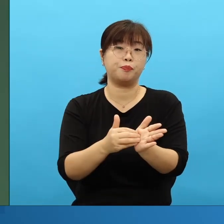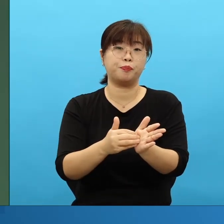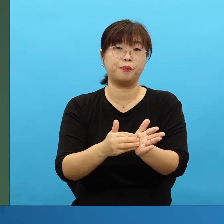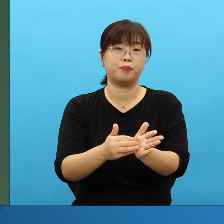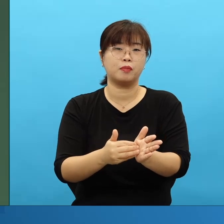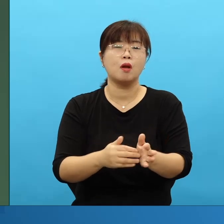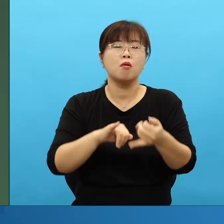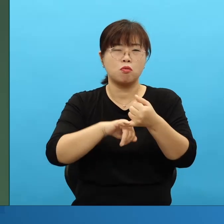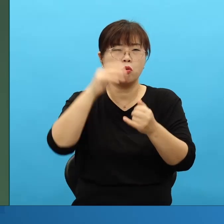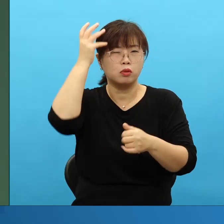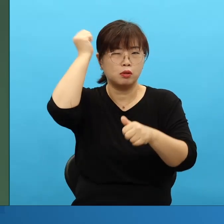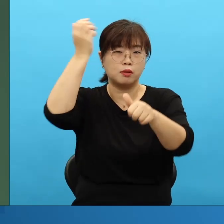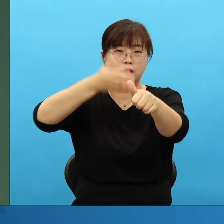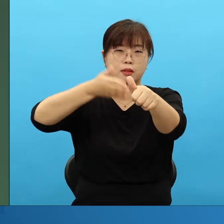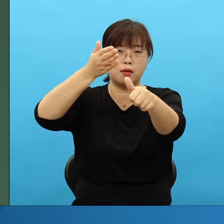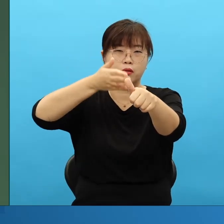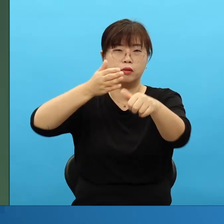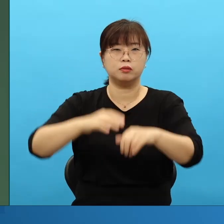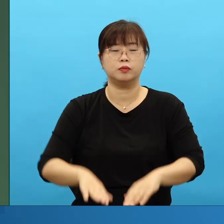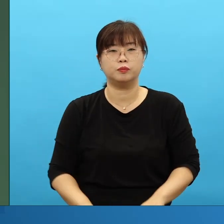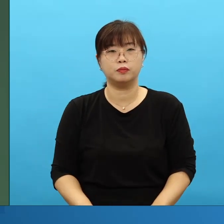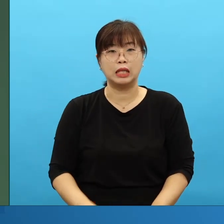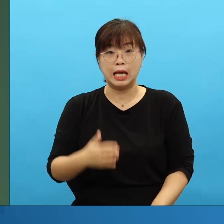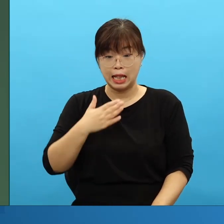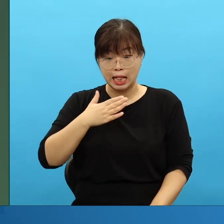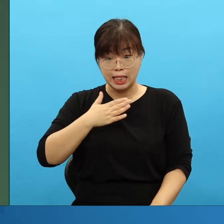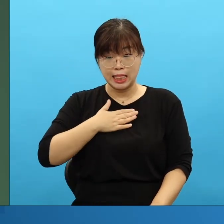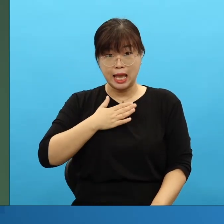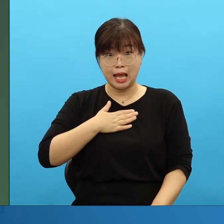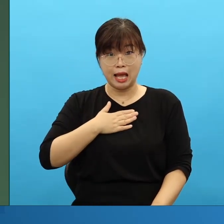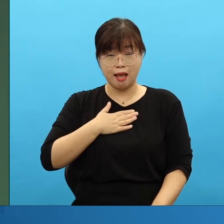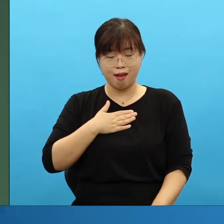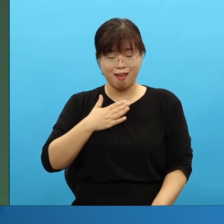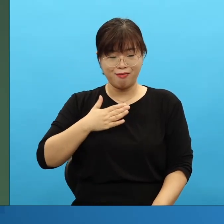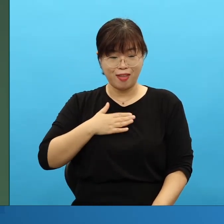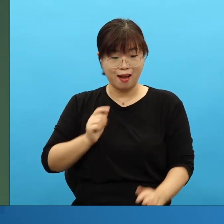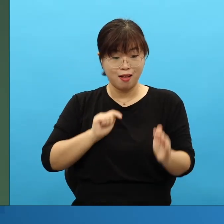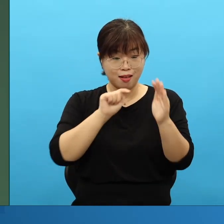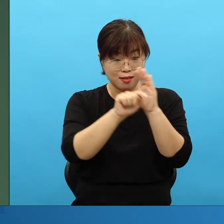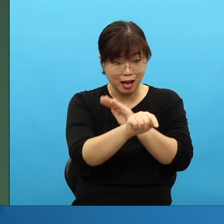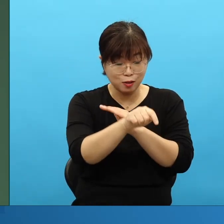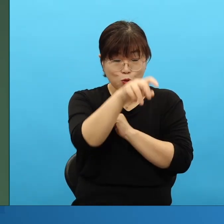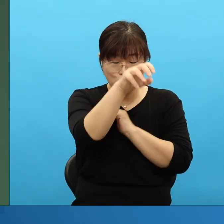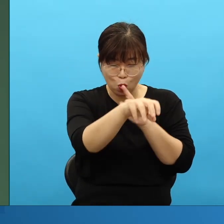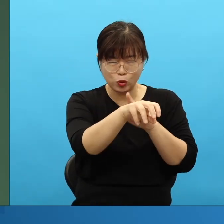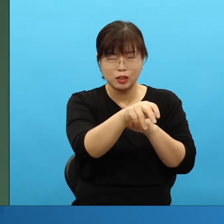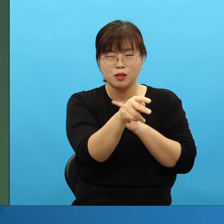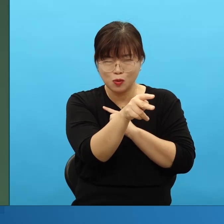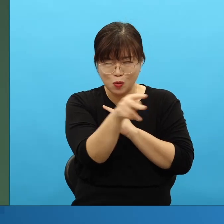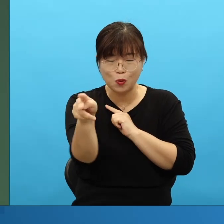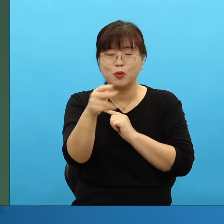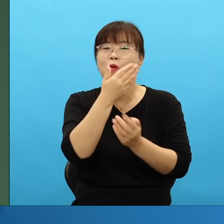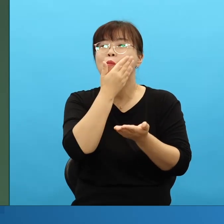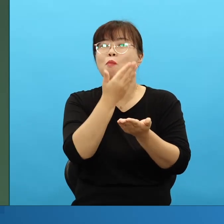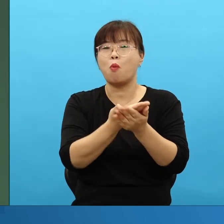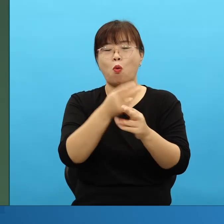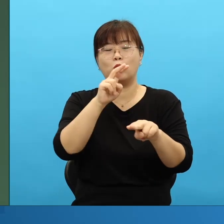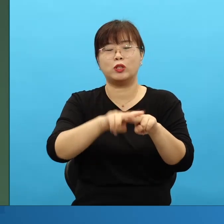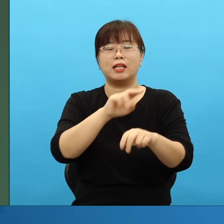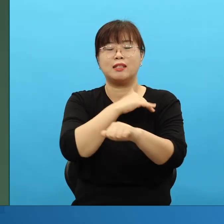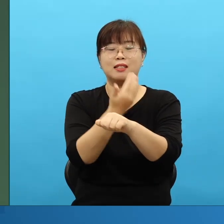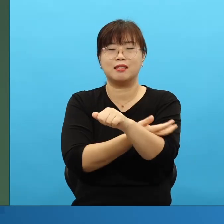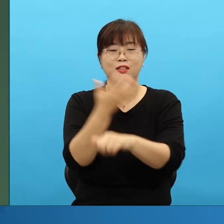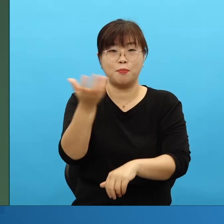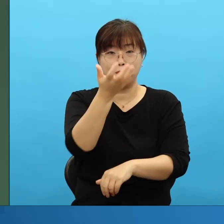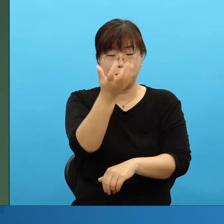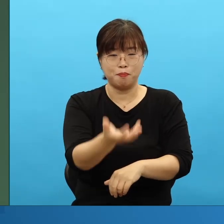현장이 교회요, 보좌의 능력이 많은 겁니다. The field to which you go, that is a church, that's a place where God's